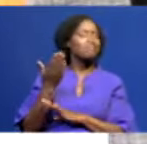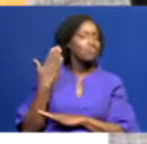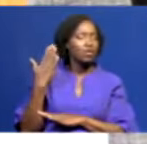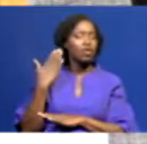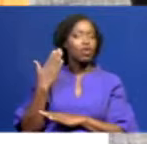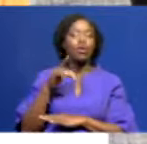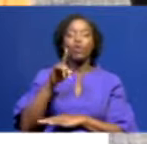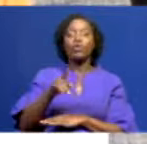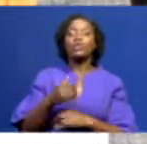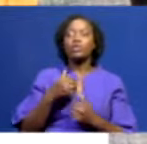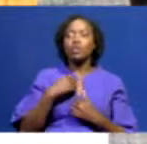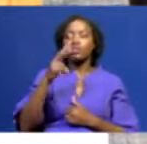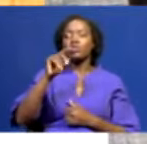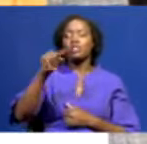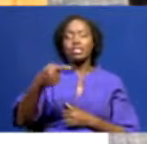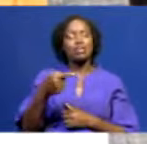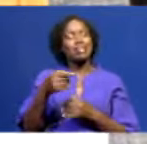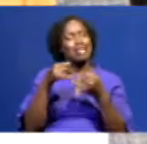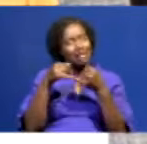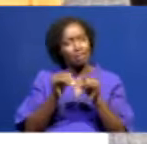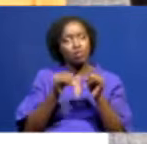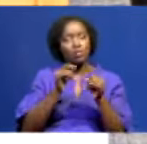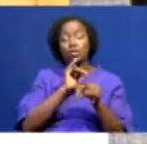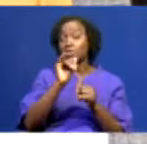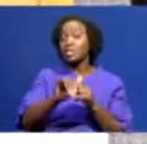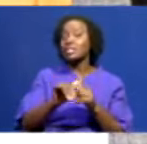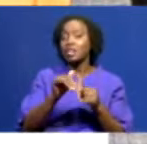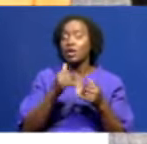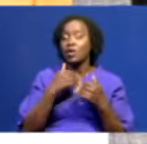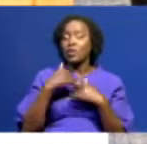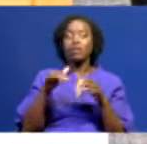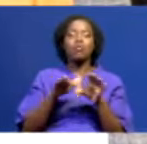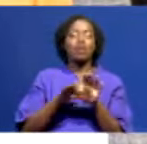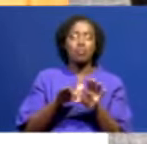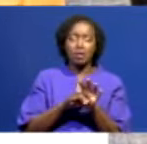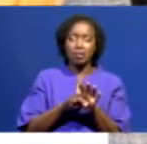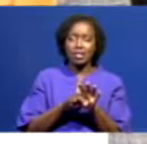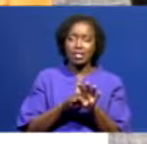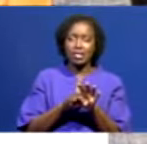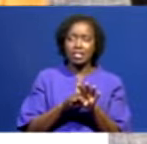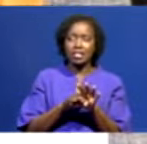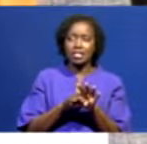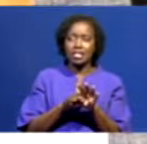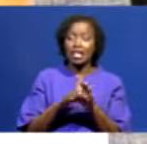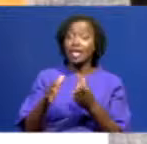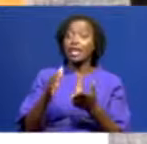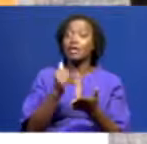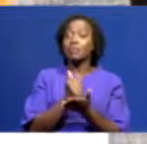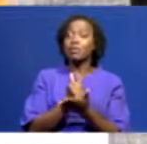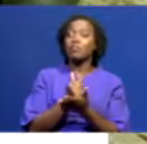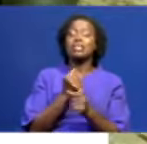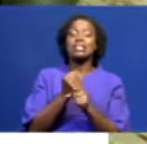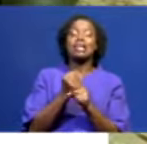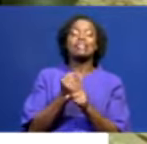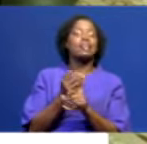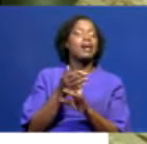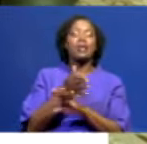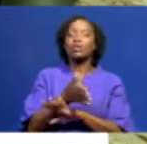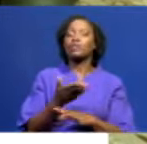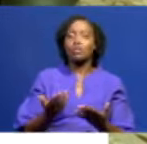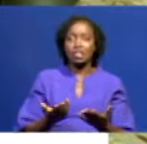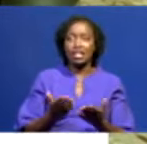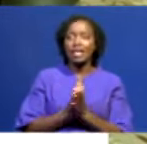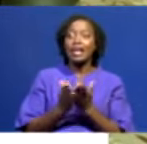those, the 20,000 being actualized so that we can have our members employment being done across board.